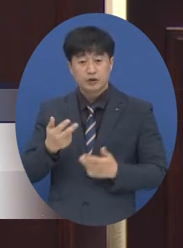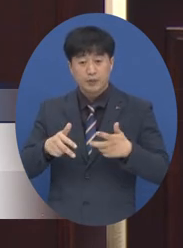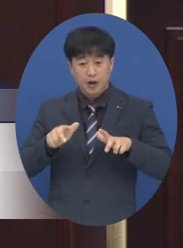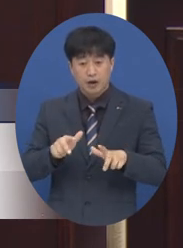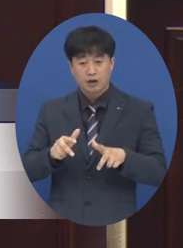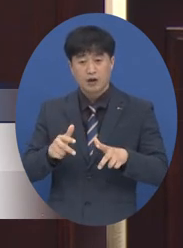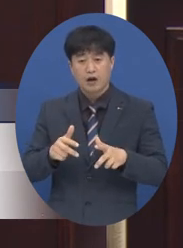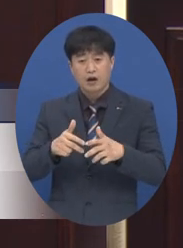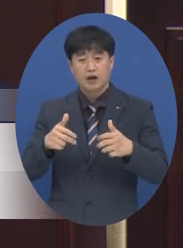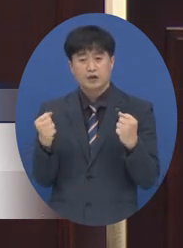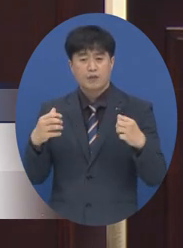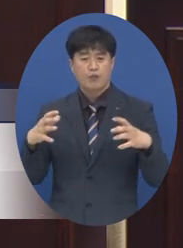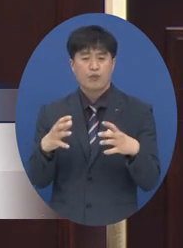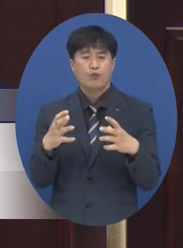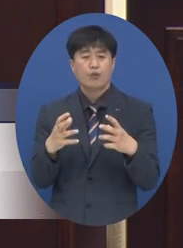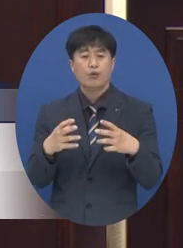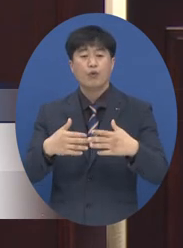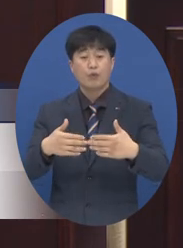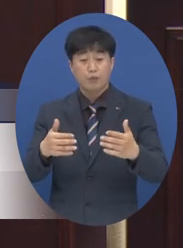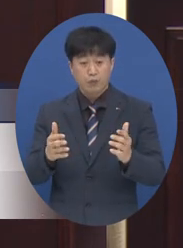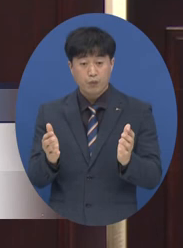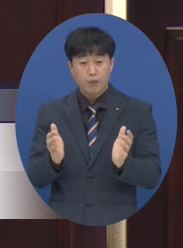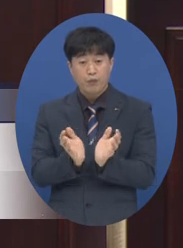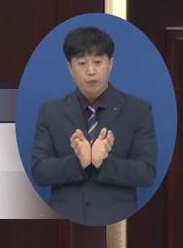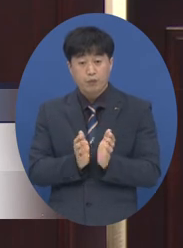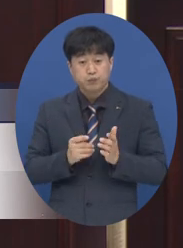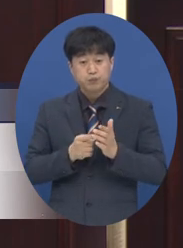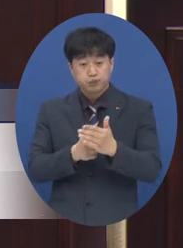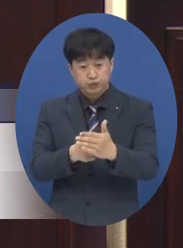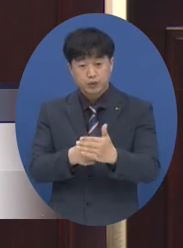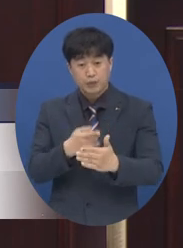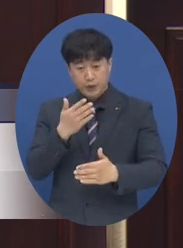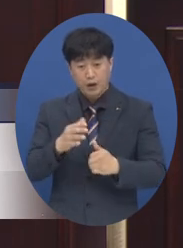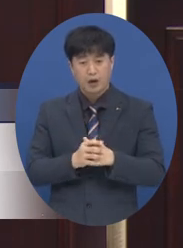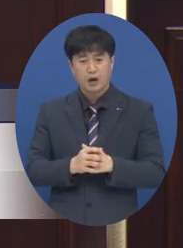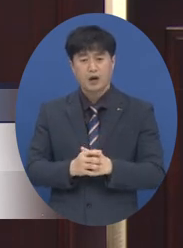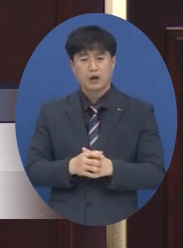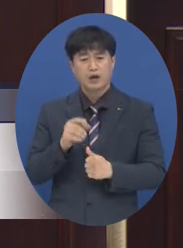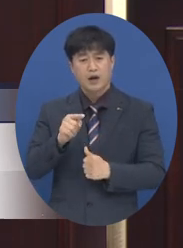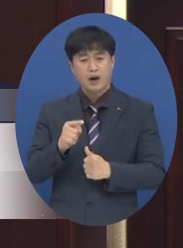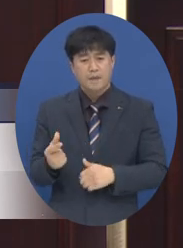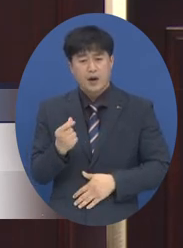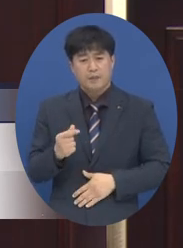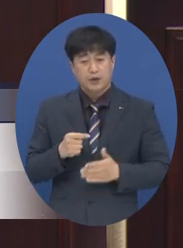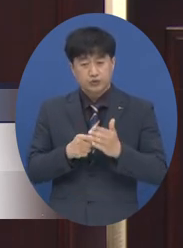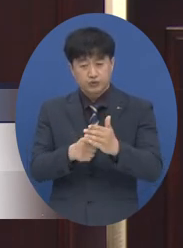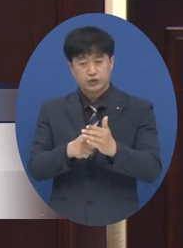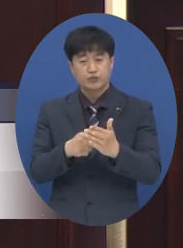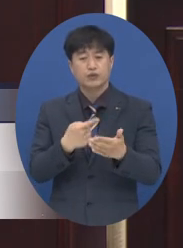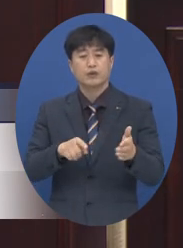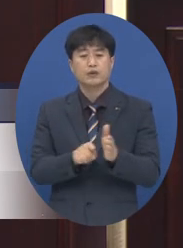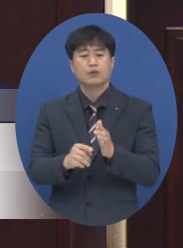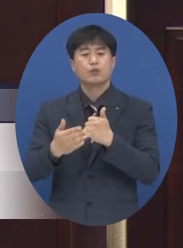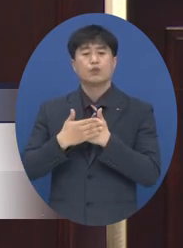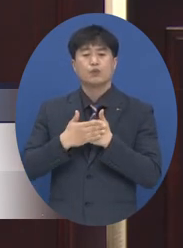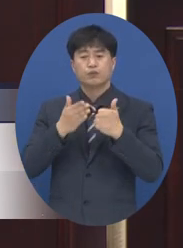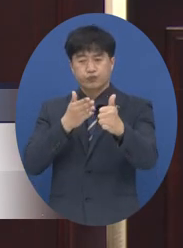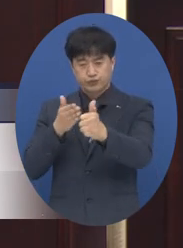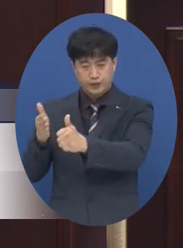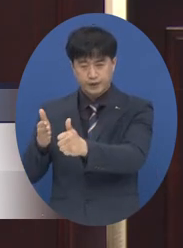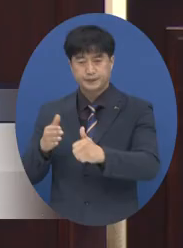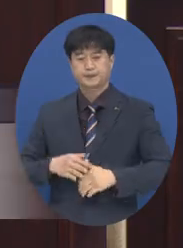없이는 추진이 불가능합니다 아래 에게 사이언스 파크가 신속히 추진될 수 있도록 지원해 주시기를